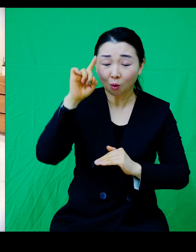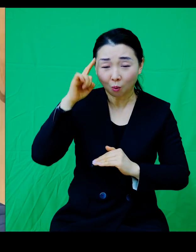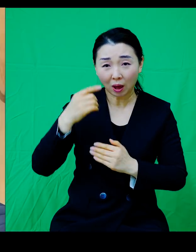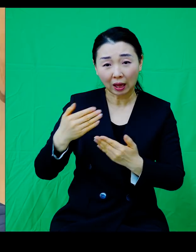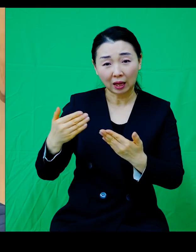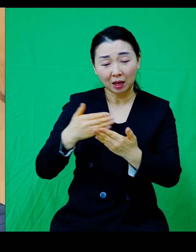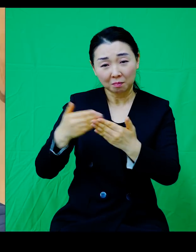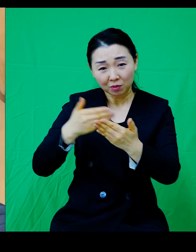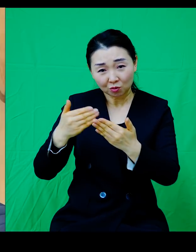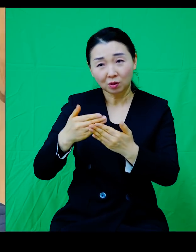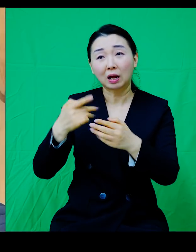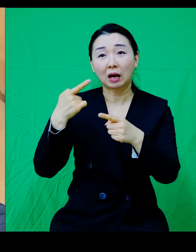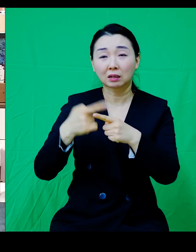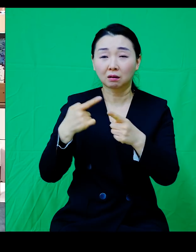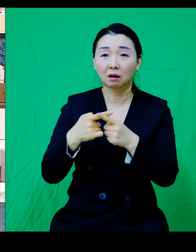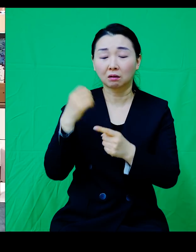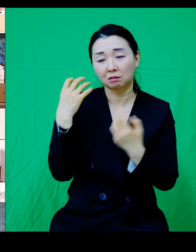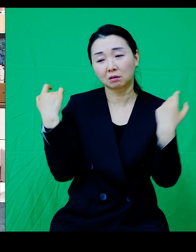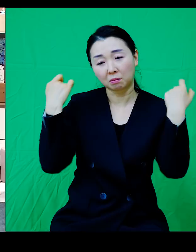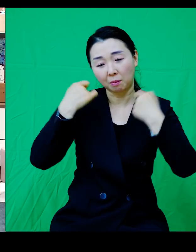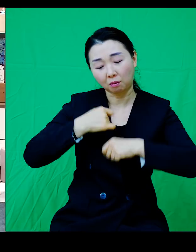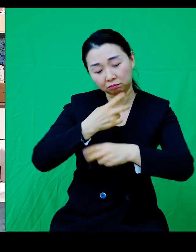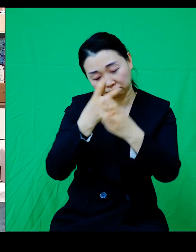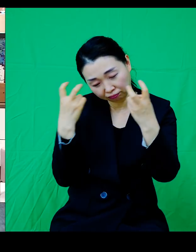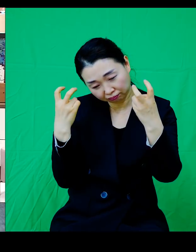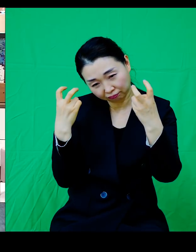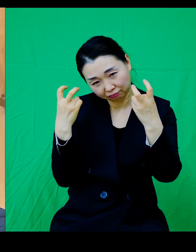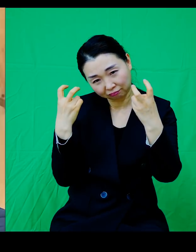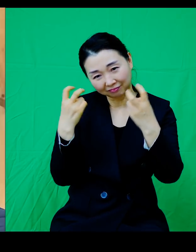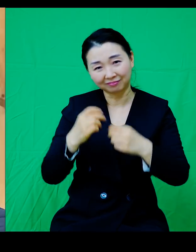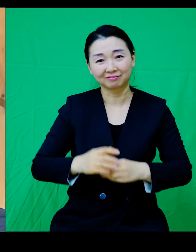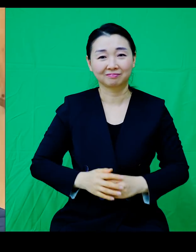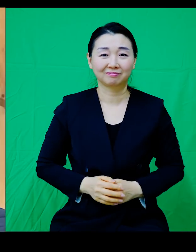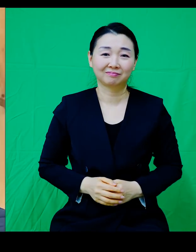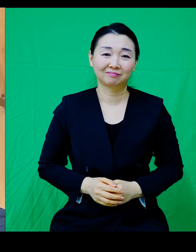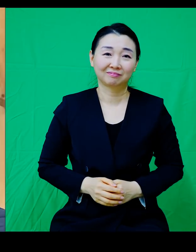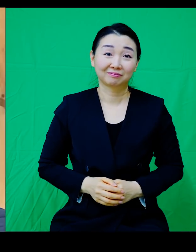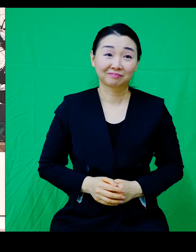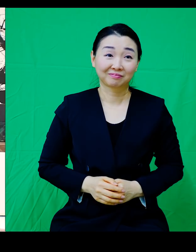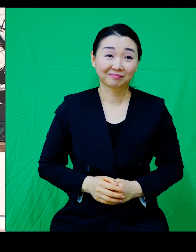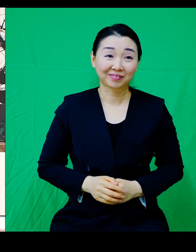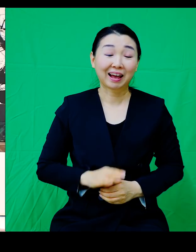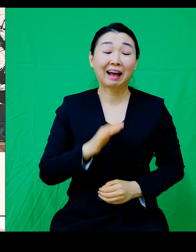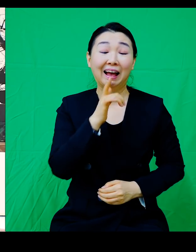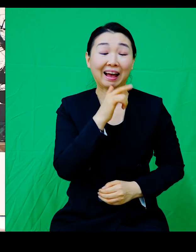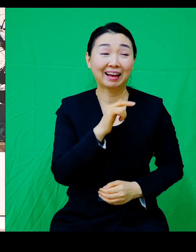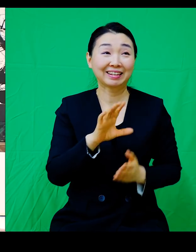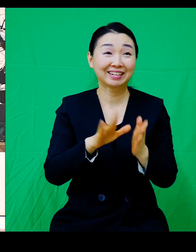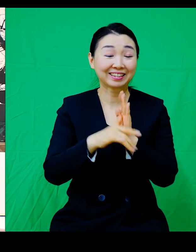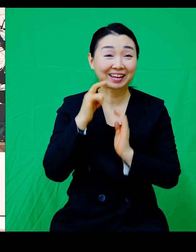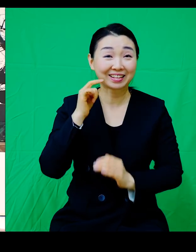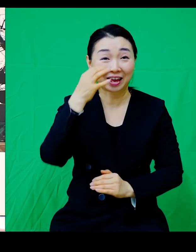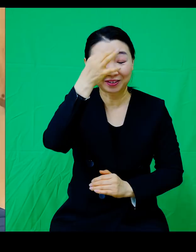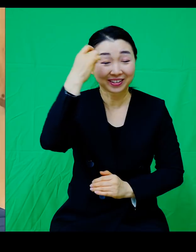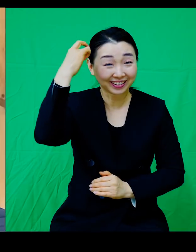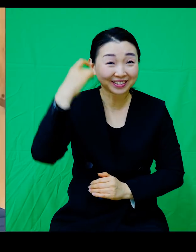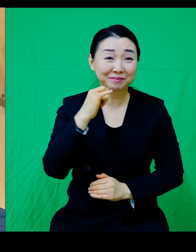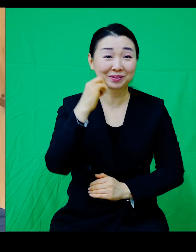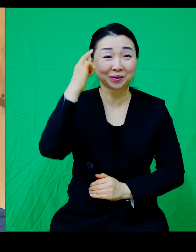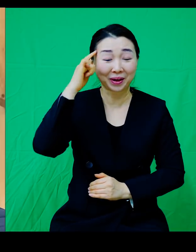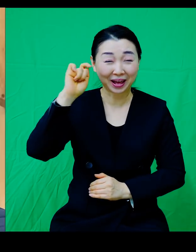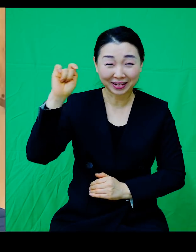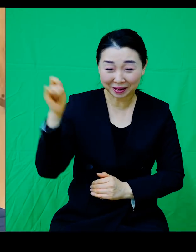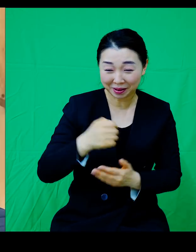자요? 작업실에서 그냥 과잠바 덮고 그냥? 자고 해. 아, 예. 네네네. 그래야지 예술이 좀 아, 그때는- 그러니까요.